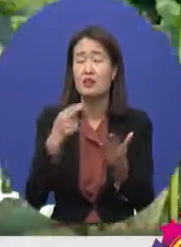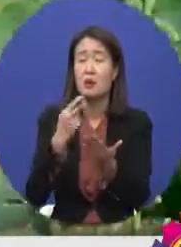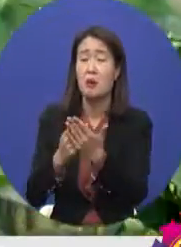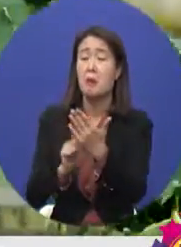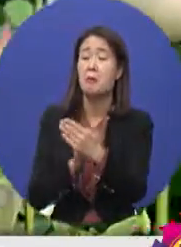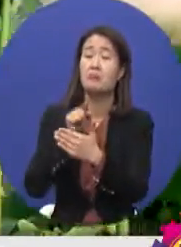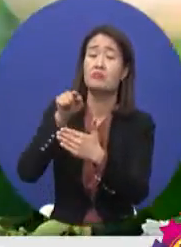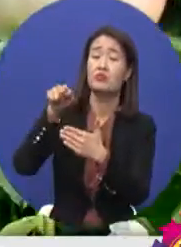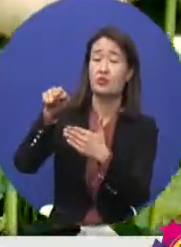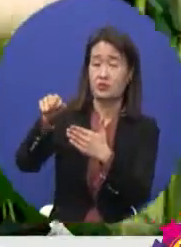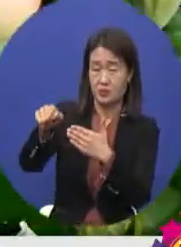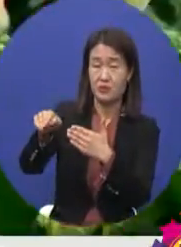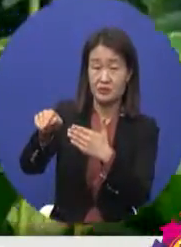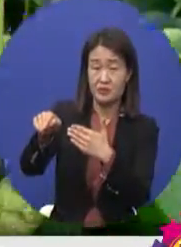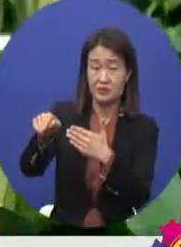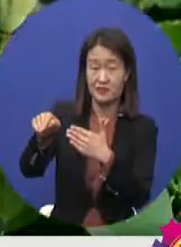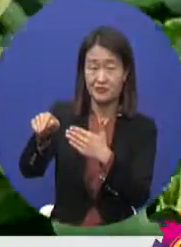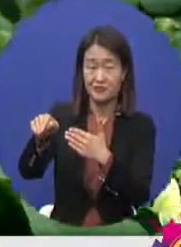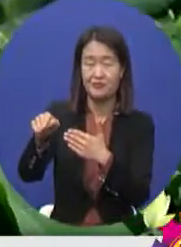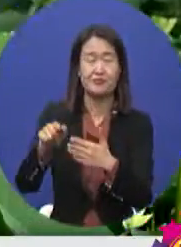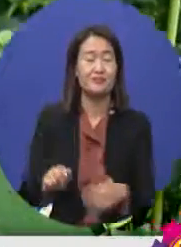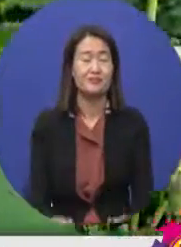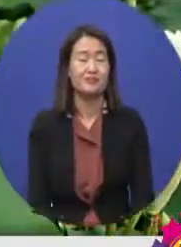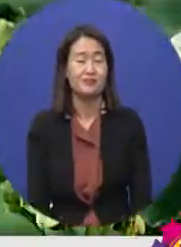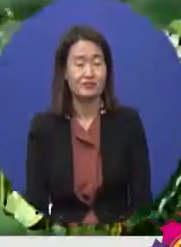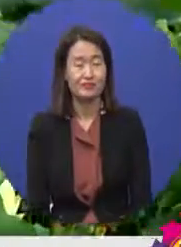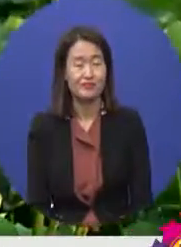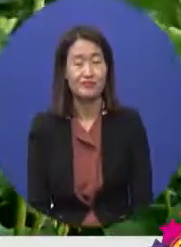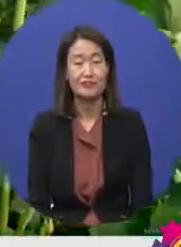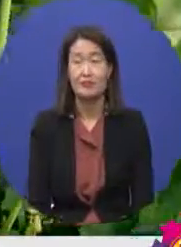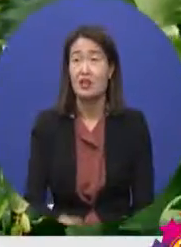흔들리는 산장나무로